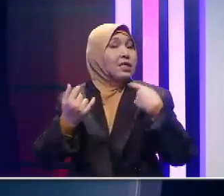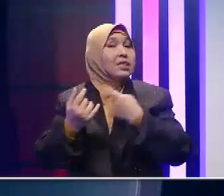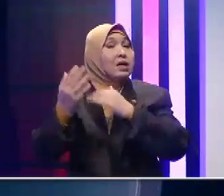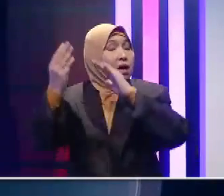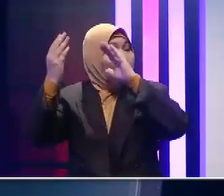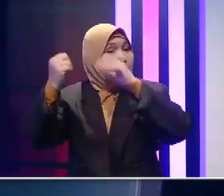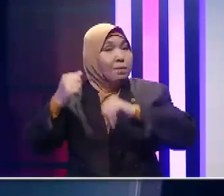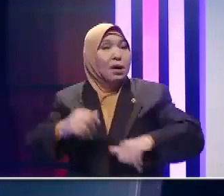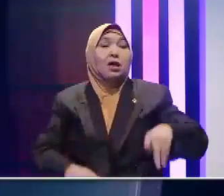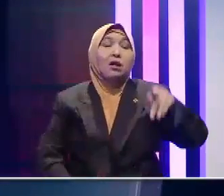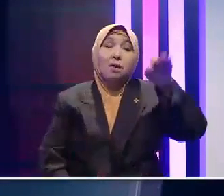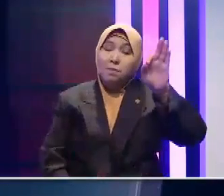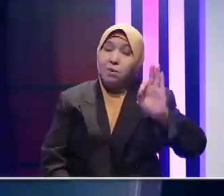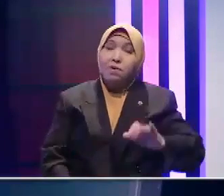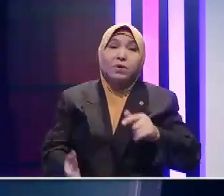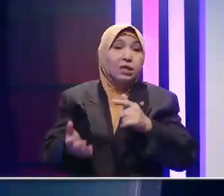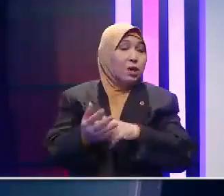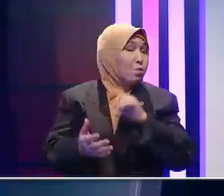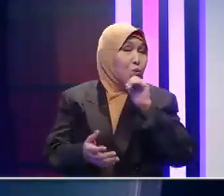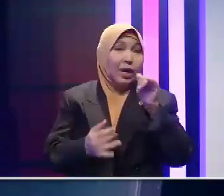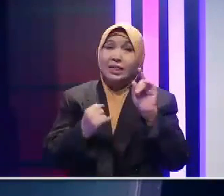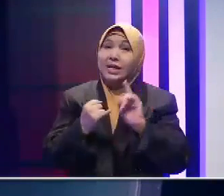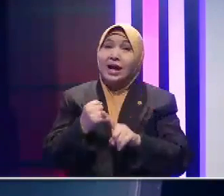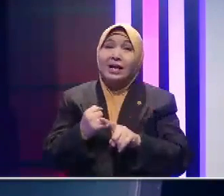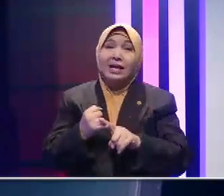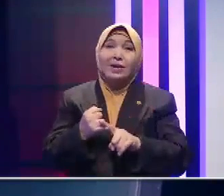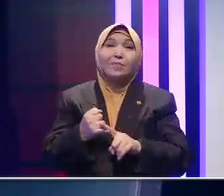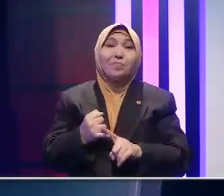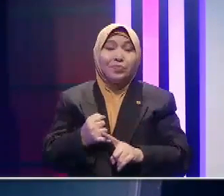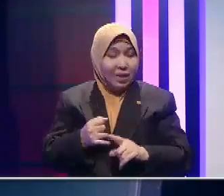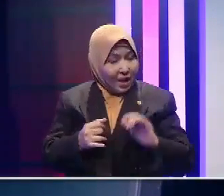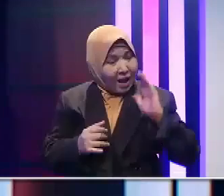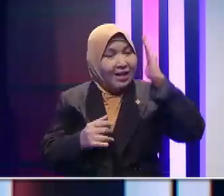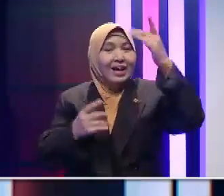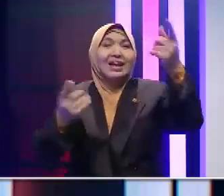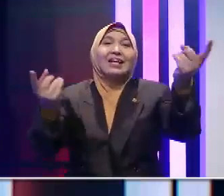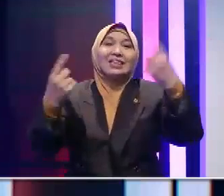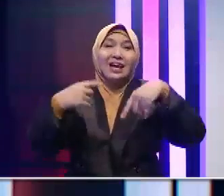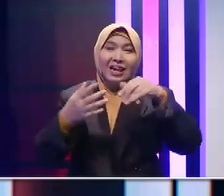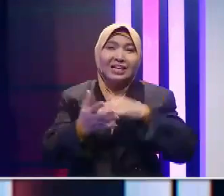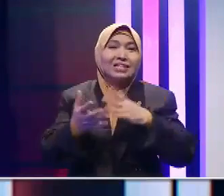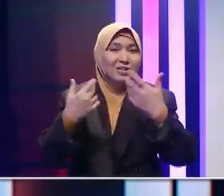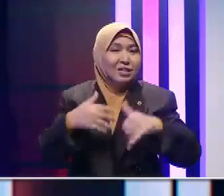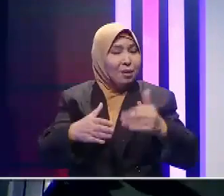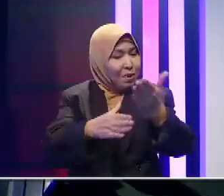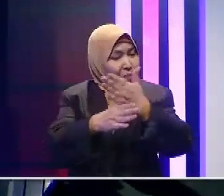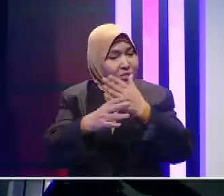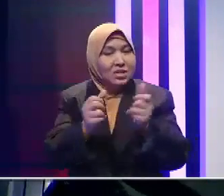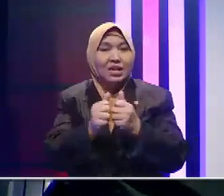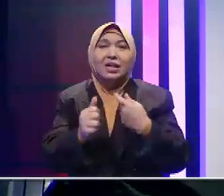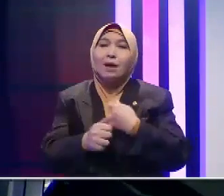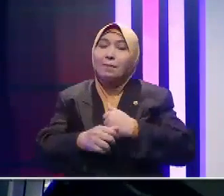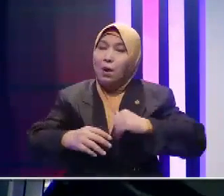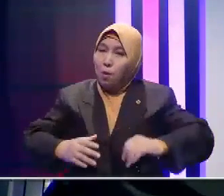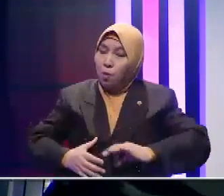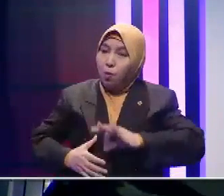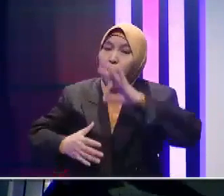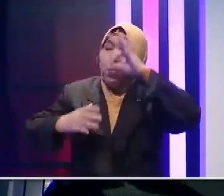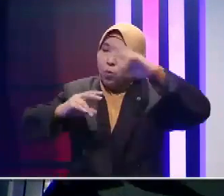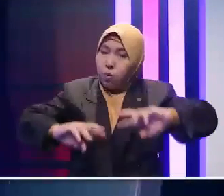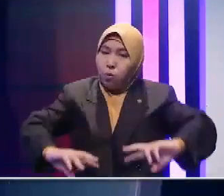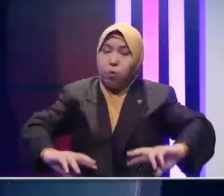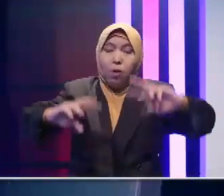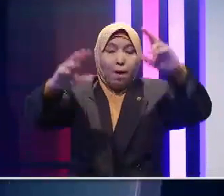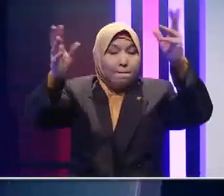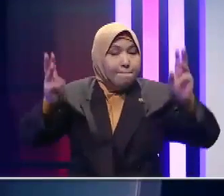Prof, inilah bukan yang terakhir. Betul. Bahkan akan datang lagi selepas ini berkongsi dengan kami, membangkitkan semangat dan juga iman,